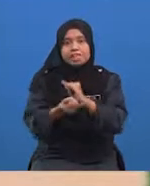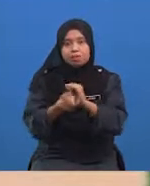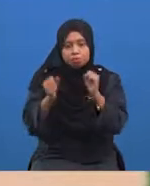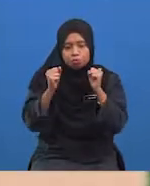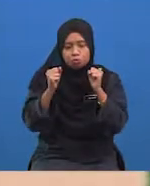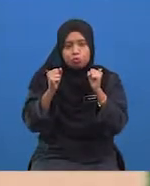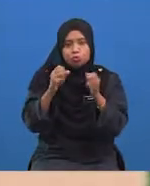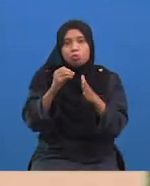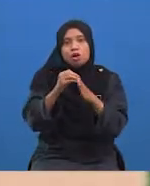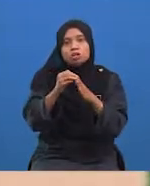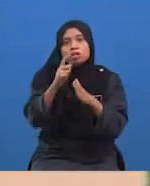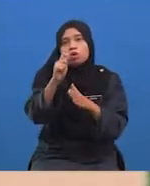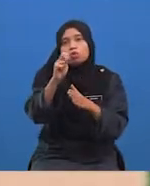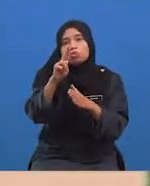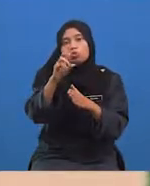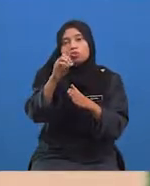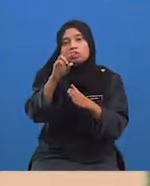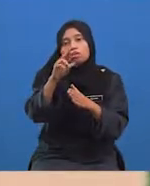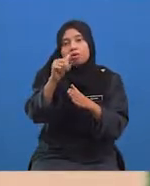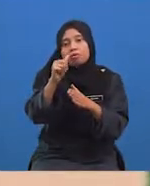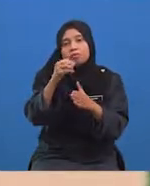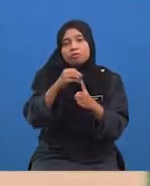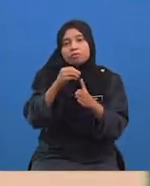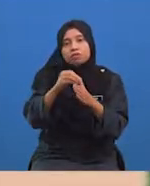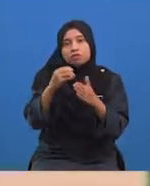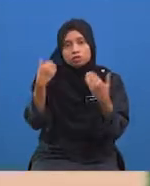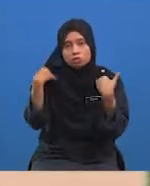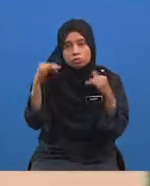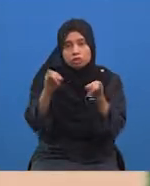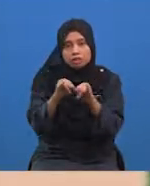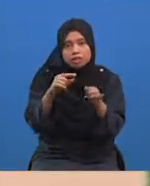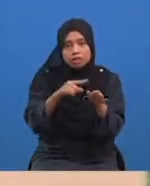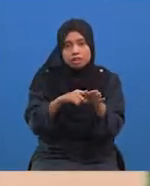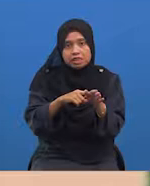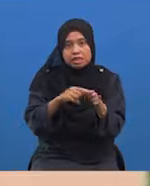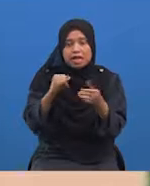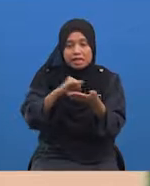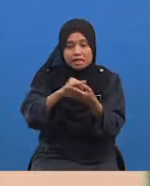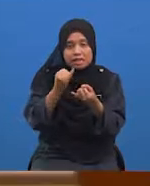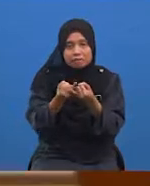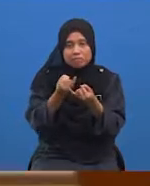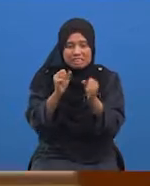atau tundra serta terdapat juga di kawasan iklim sejuk sederhana.